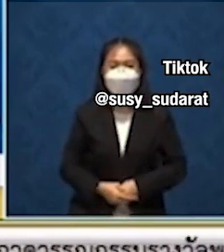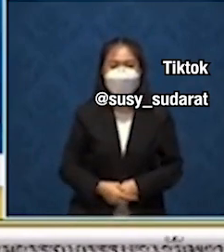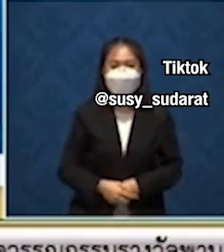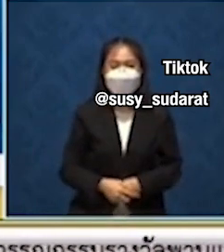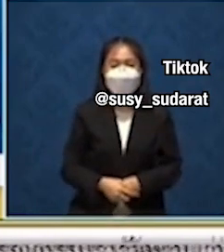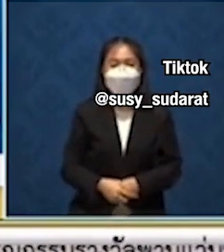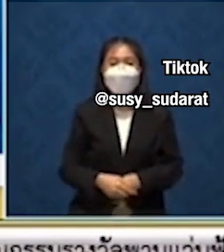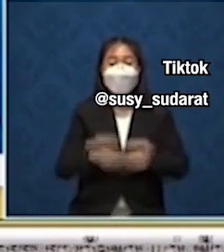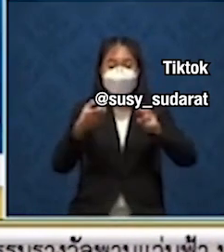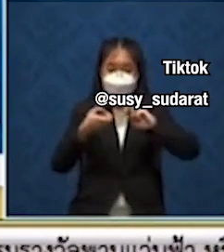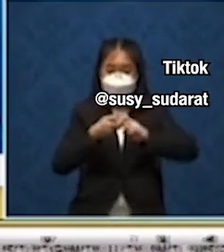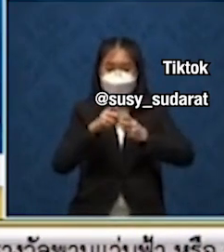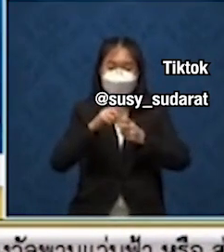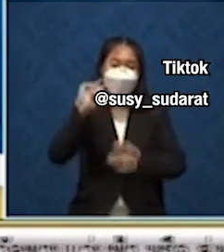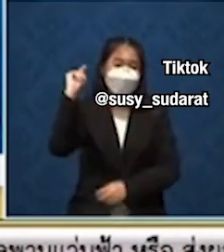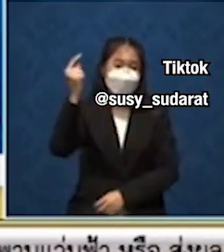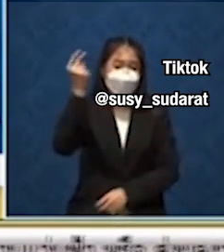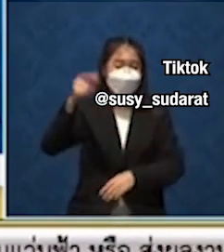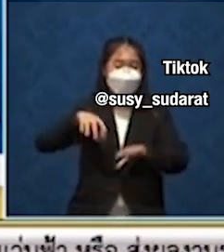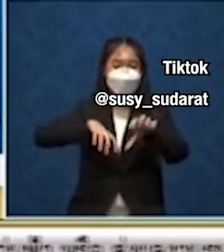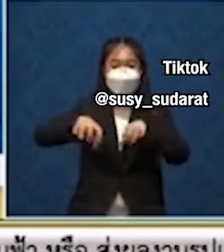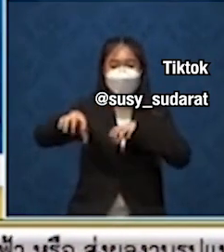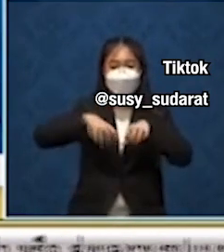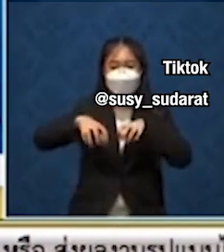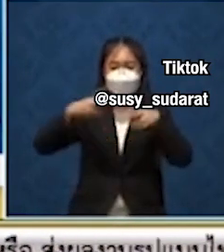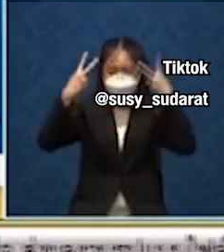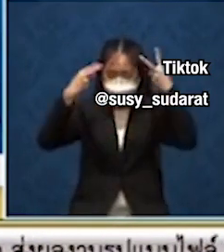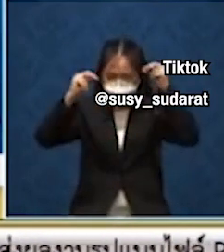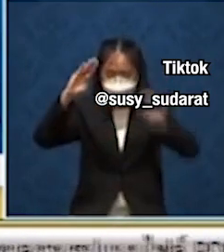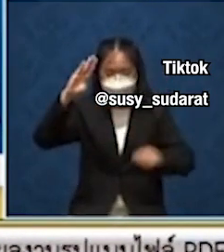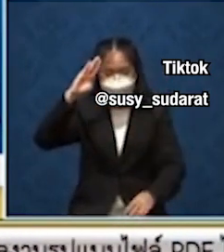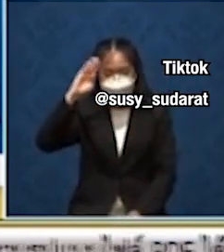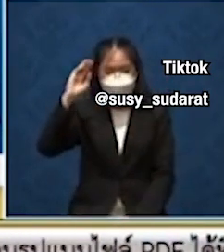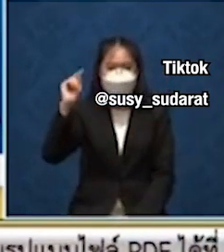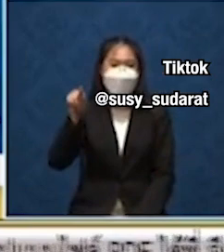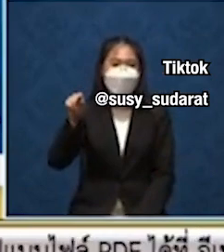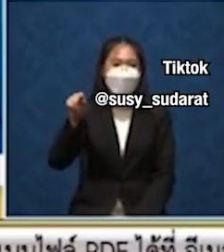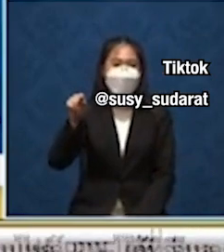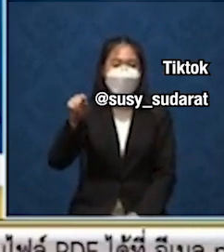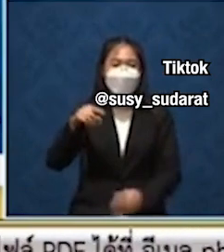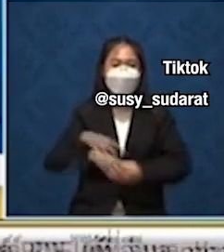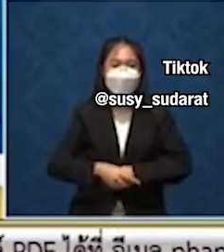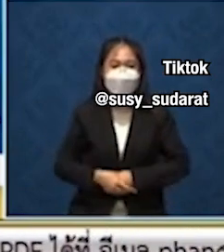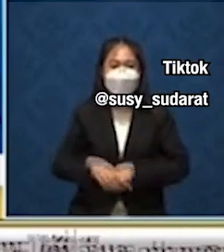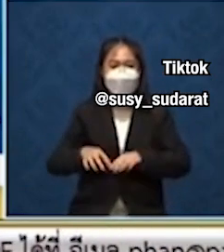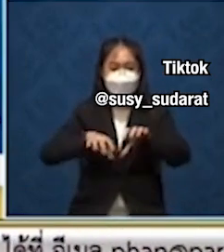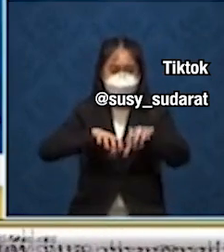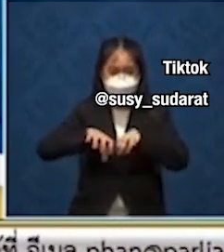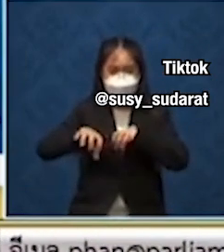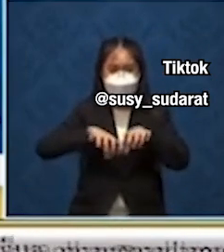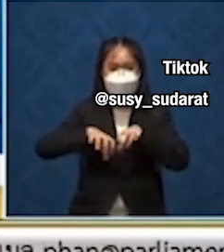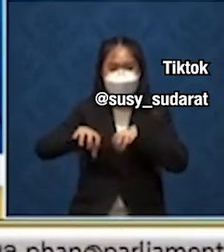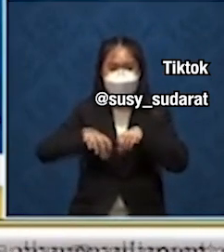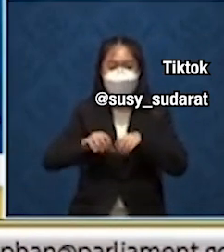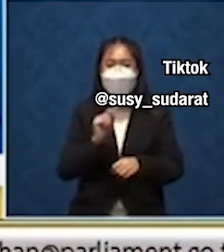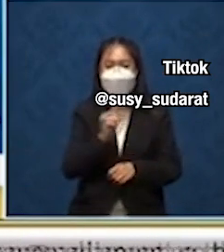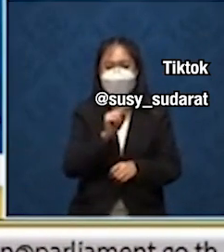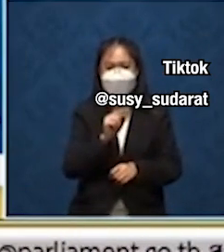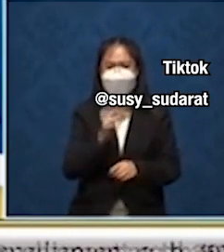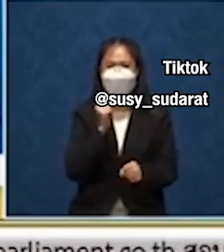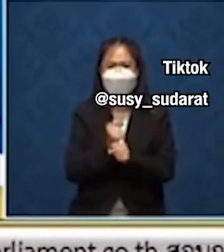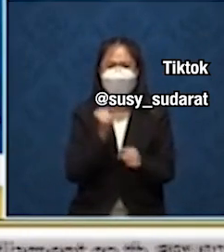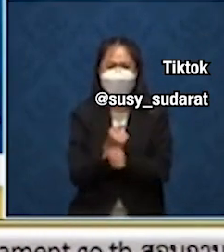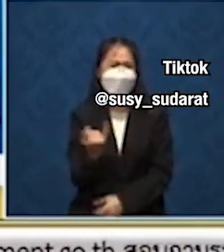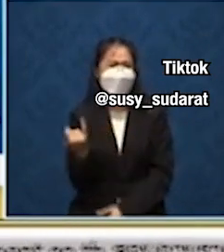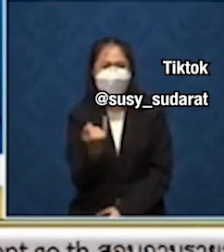อชี้ปัญหาด้านการท่องเที่ยวจากระบบการจัดการแบบประยุทธ์ให้ท่านประธานทราบนะครับซึ่งระบบการจัดการดังกล่าวเป็นการจัดการที่ไร้น้ำยาไร้